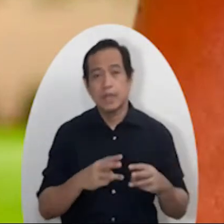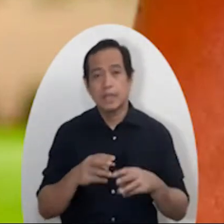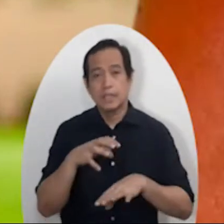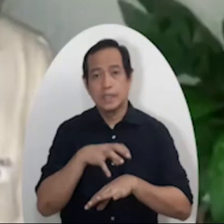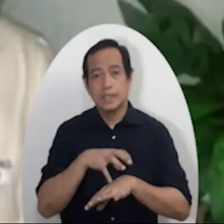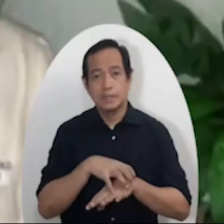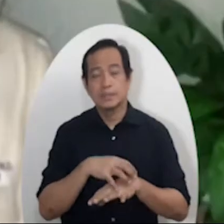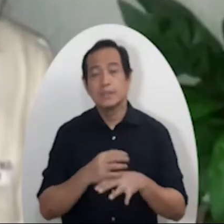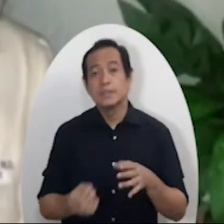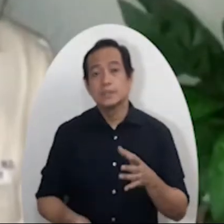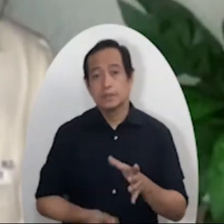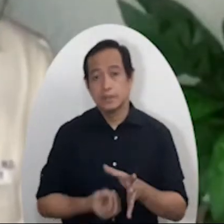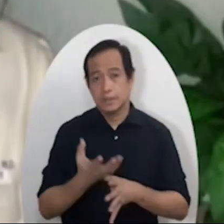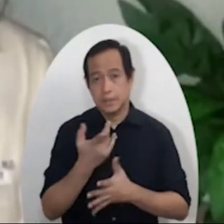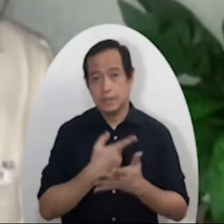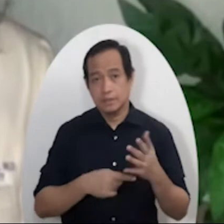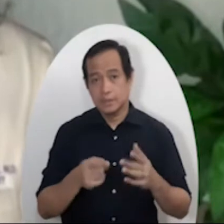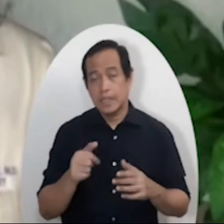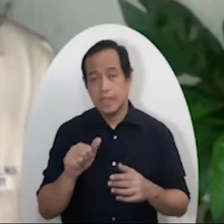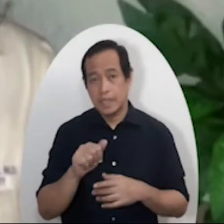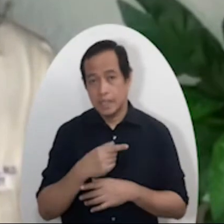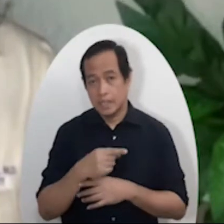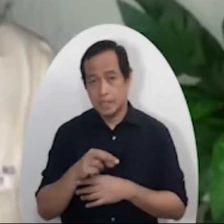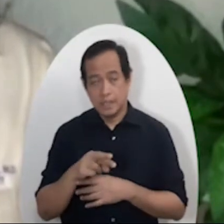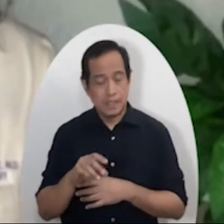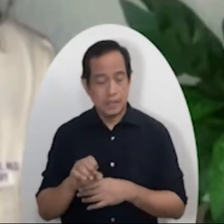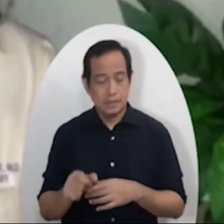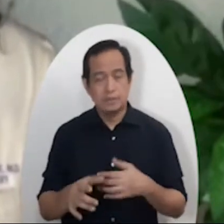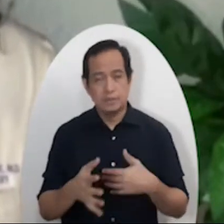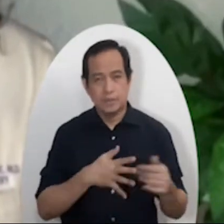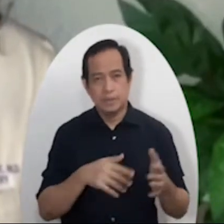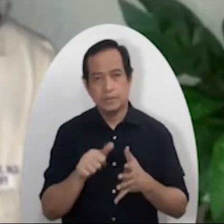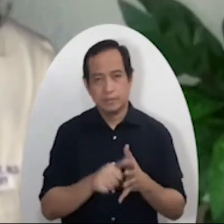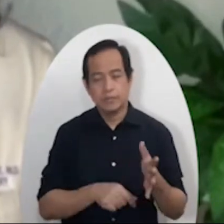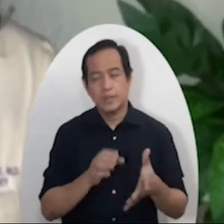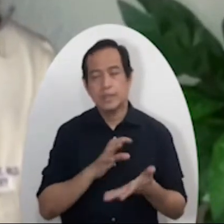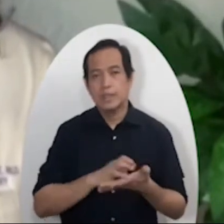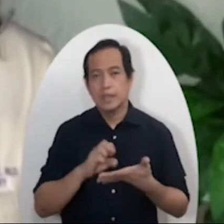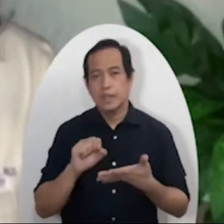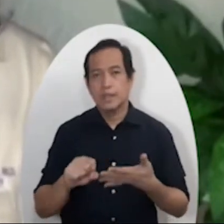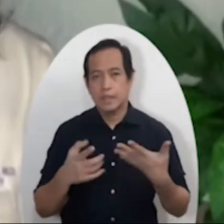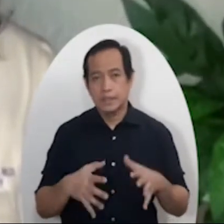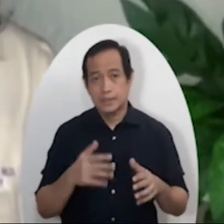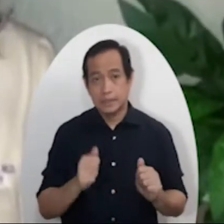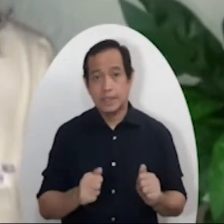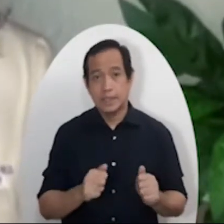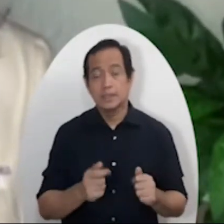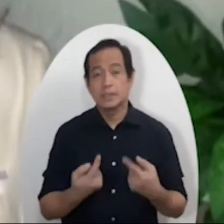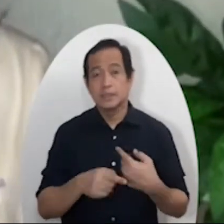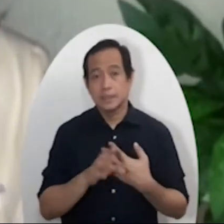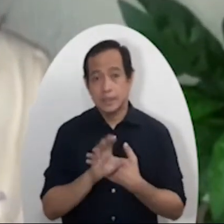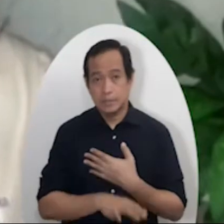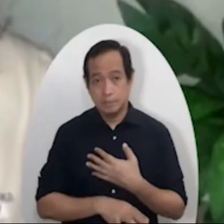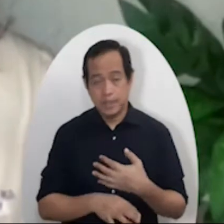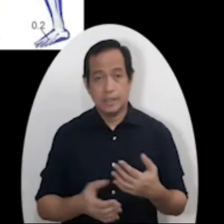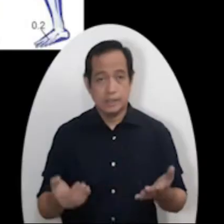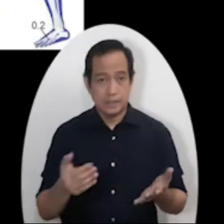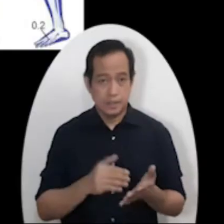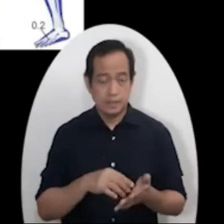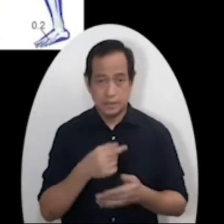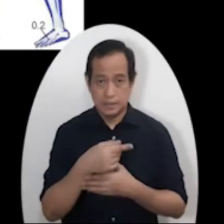Kaya gusto ko po pumasok para po mapagtapos po ako ng pag-aaral at para po matupad ko na po ang aking